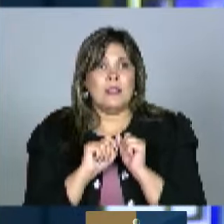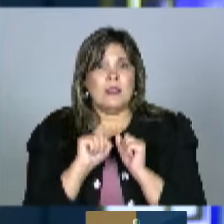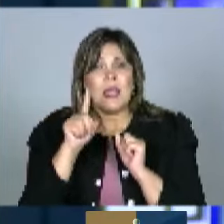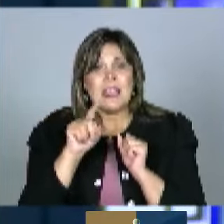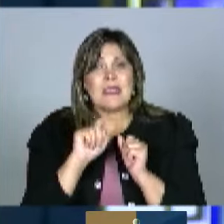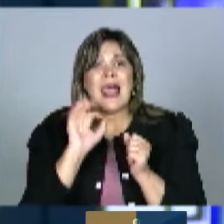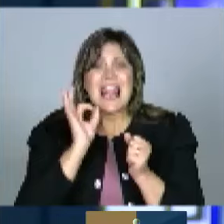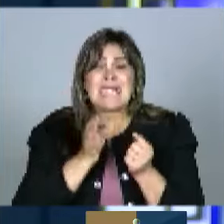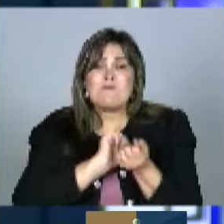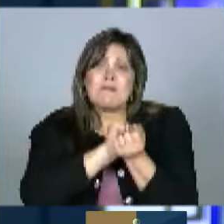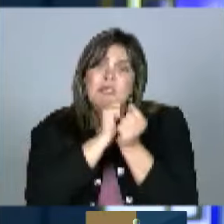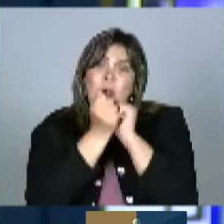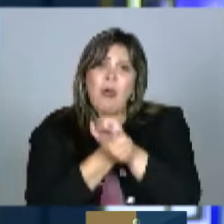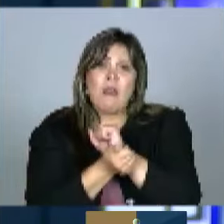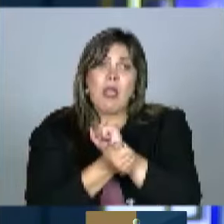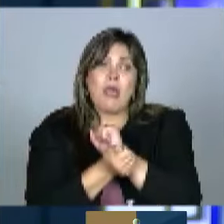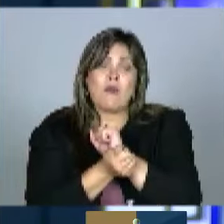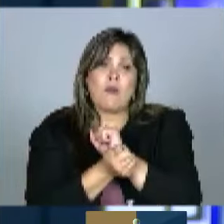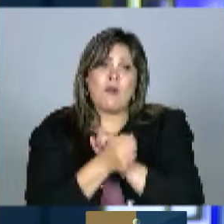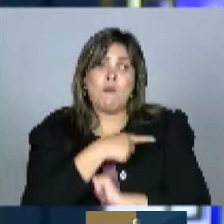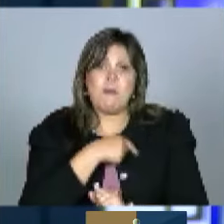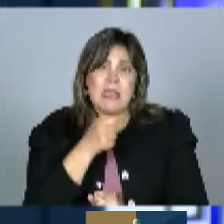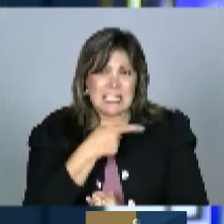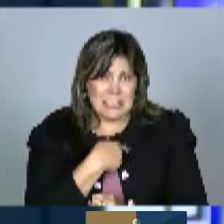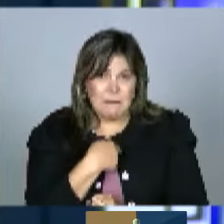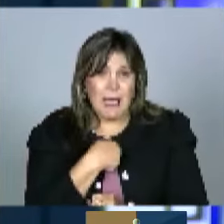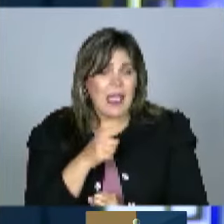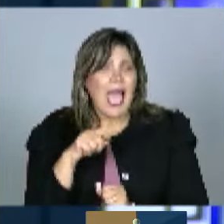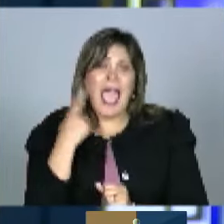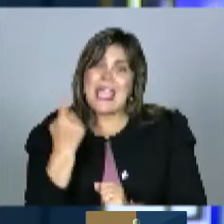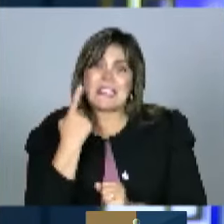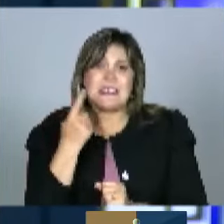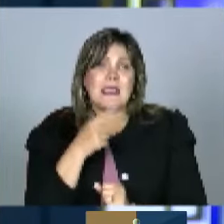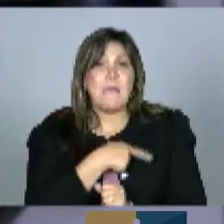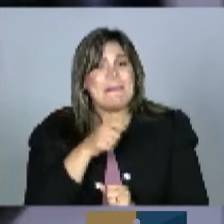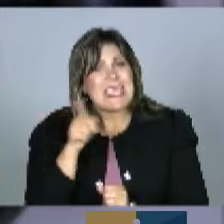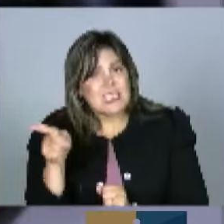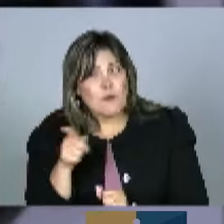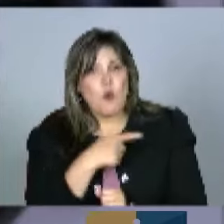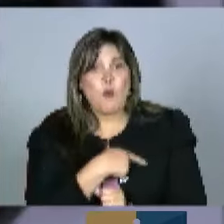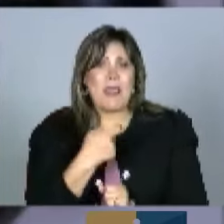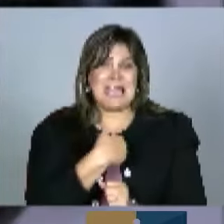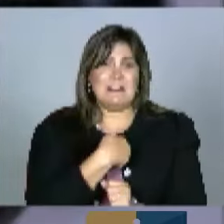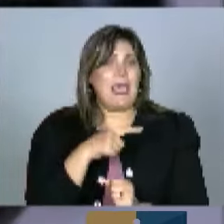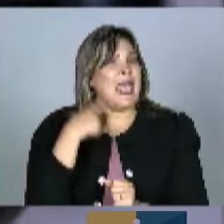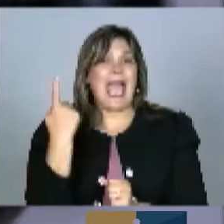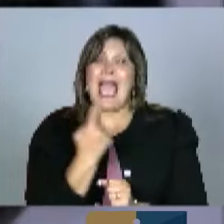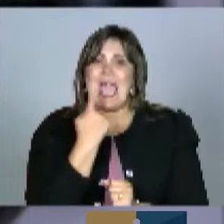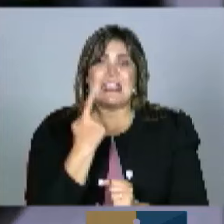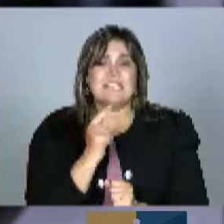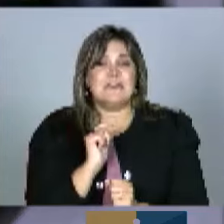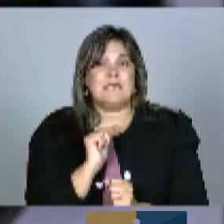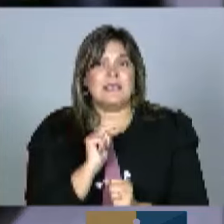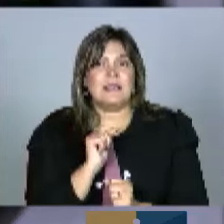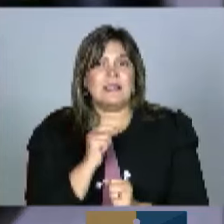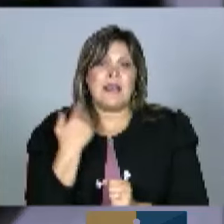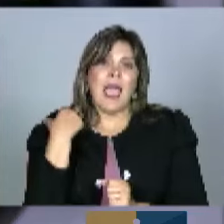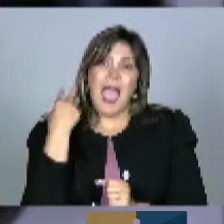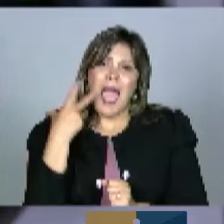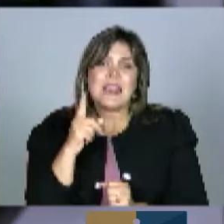باسم يعني خوفا زياد تامين يعني لا زيا طب ايه عاوز يغير يا فندم هل يخطر الشركه بانهاء العلاقه الايجاريه ولا